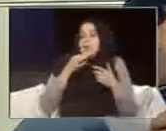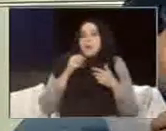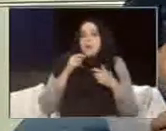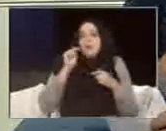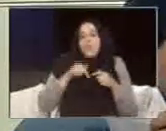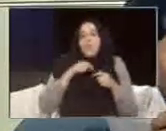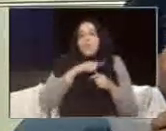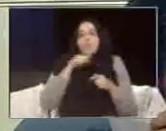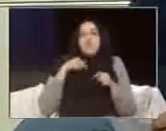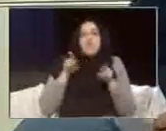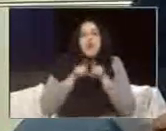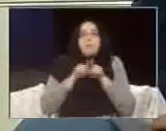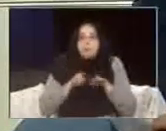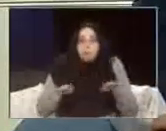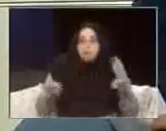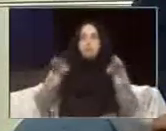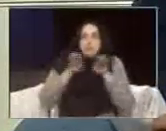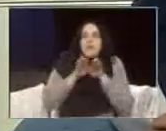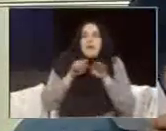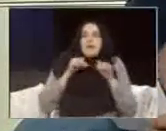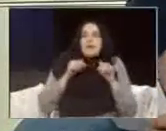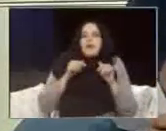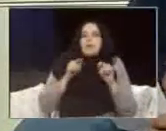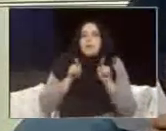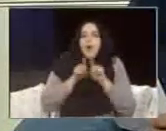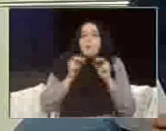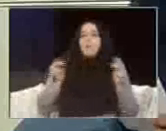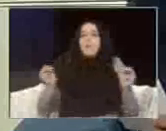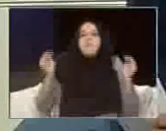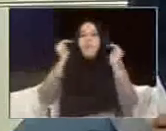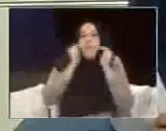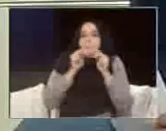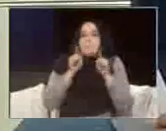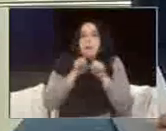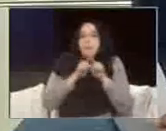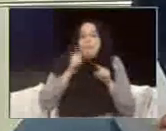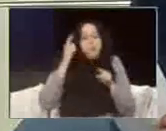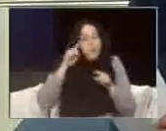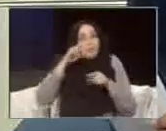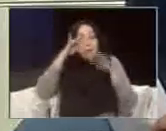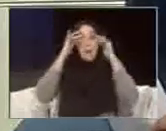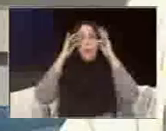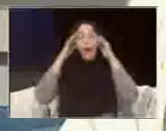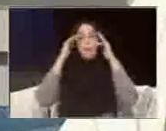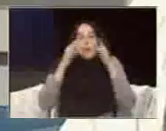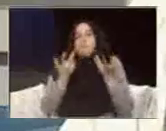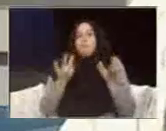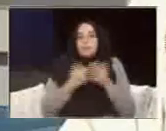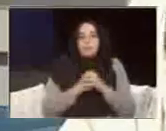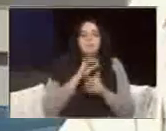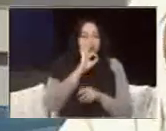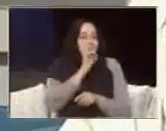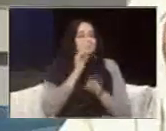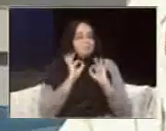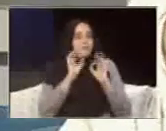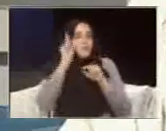مواكبة وهناك يعني سير مع هذه العلوم. بارك الله فيك، لأنه نحتاج